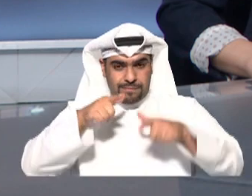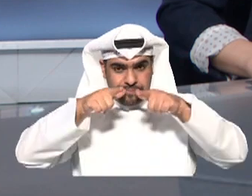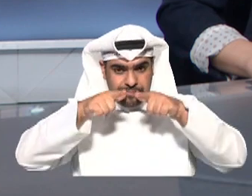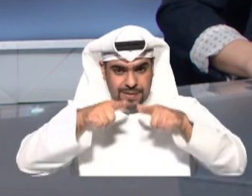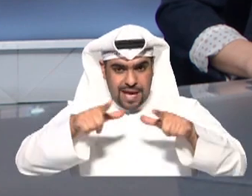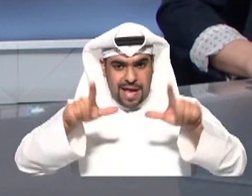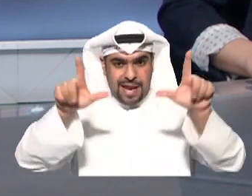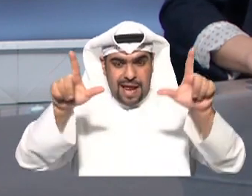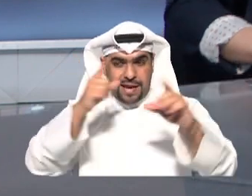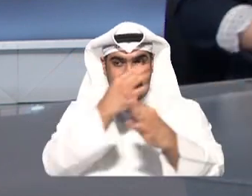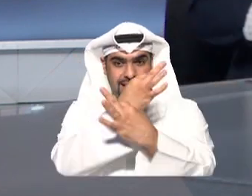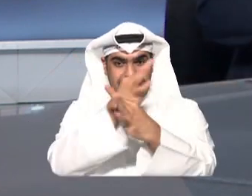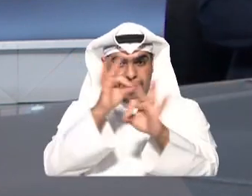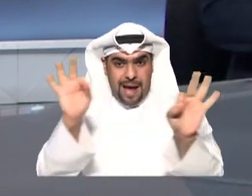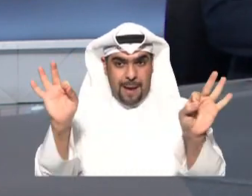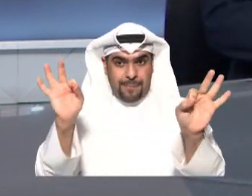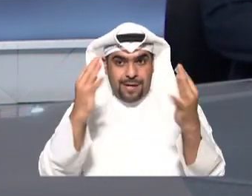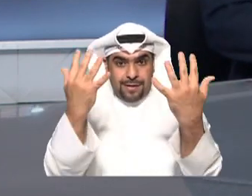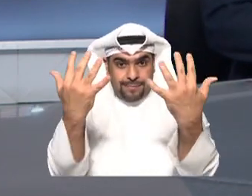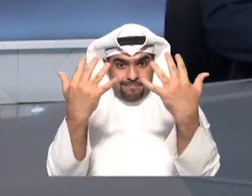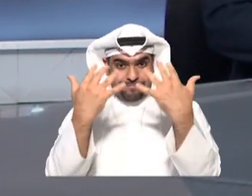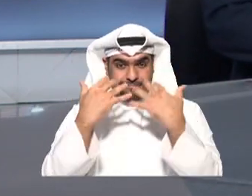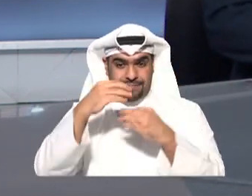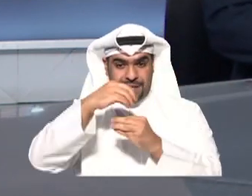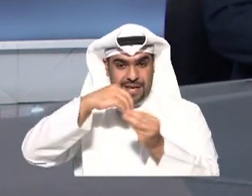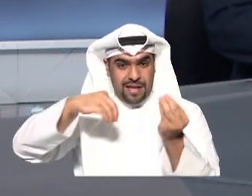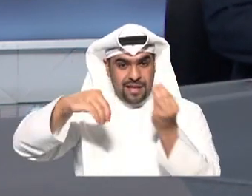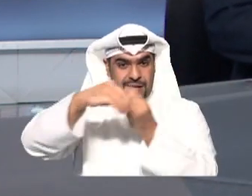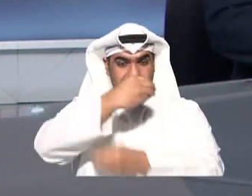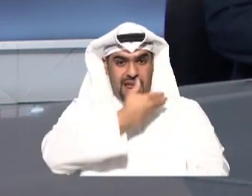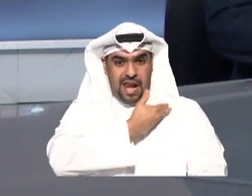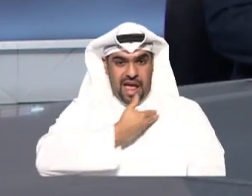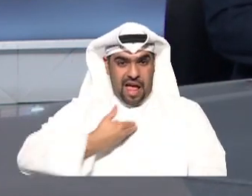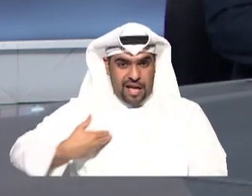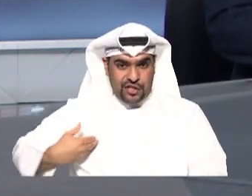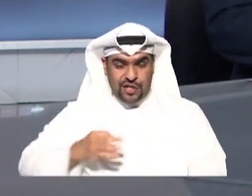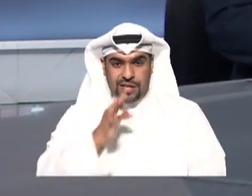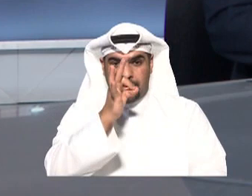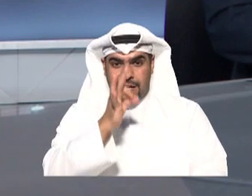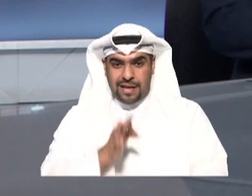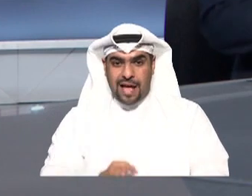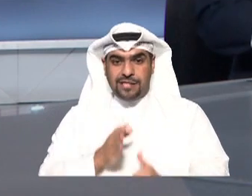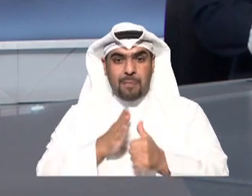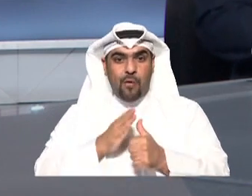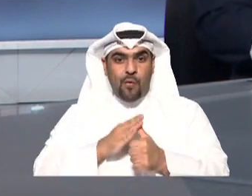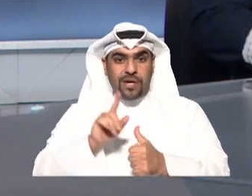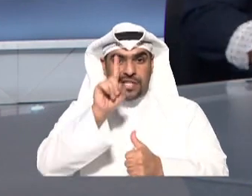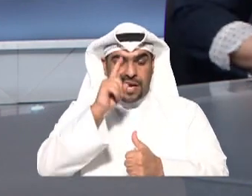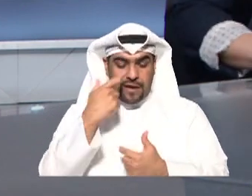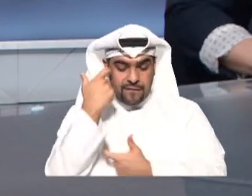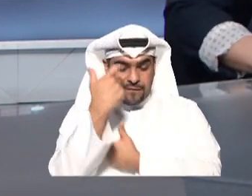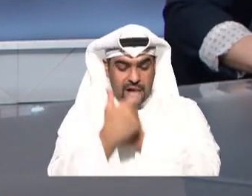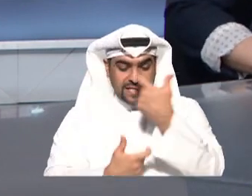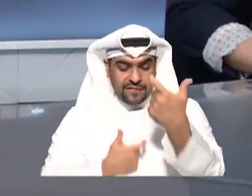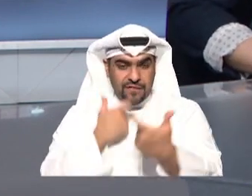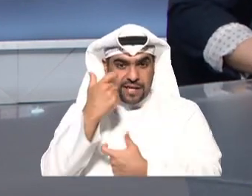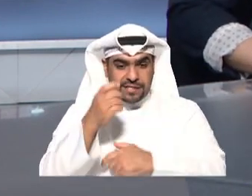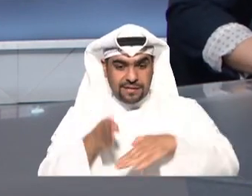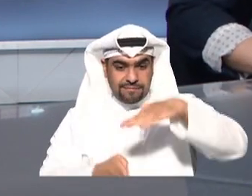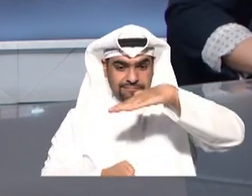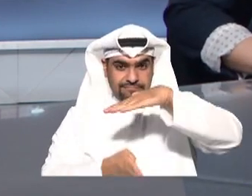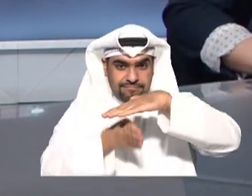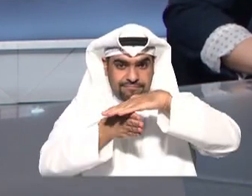العربية السعودية الخضوع لحجر صحي إلزامي مع انتهاء المناسك. نعم، من جهتها أشادت منظمة الصحة